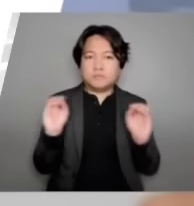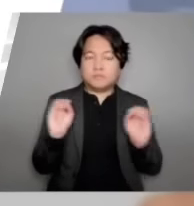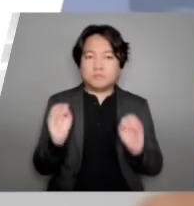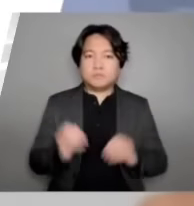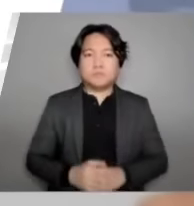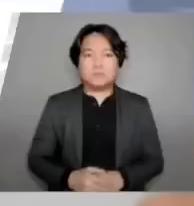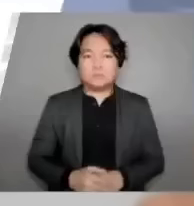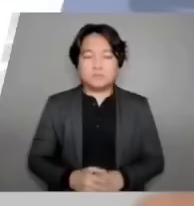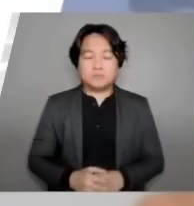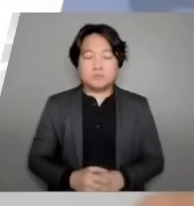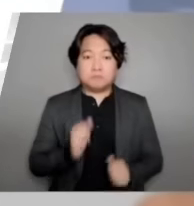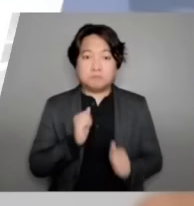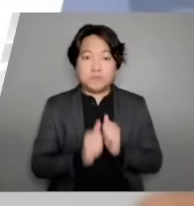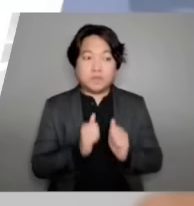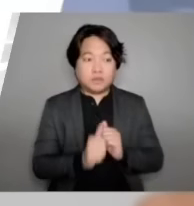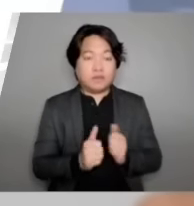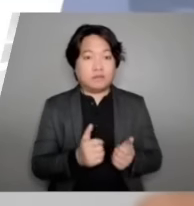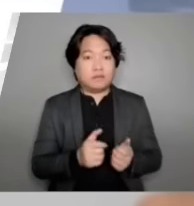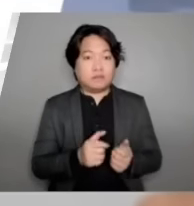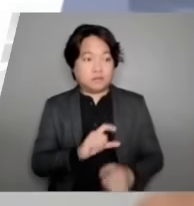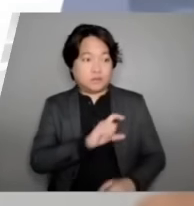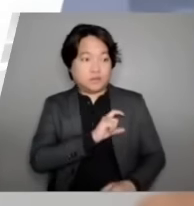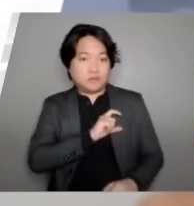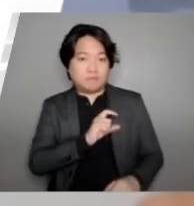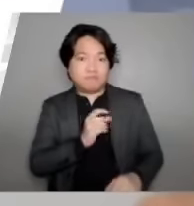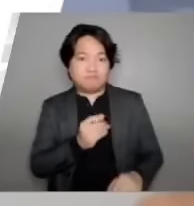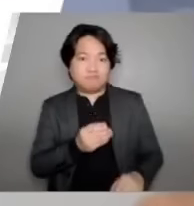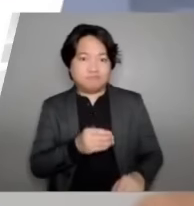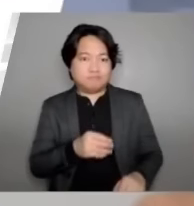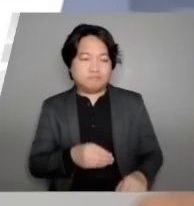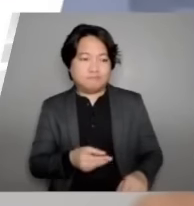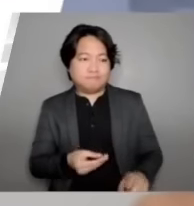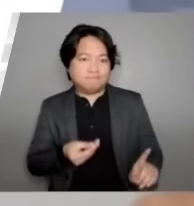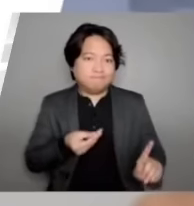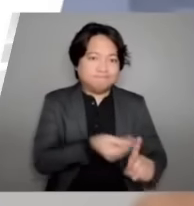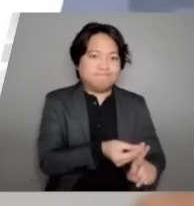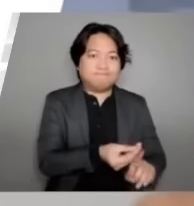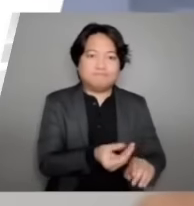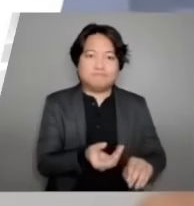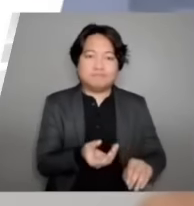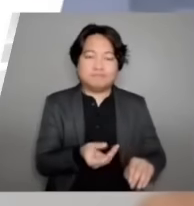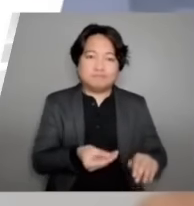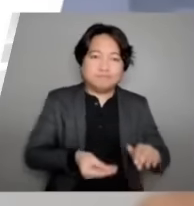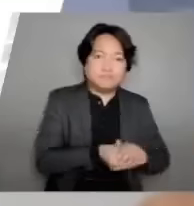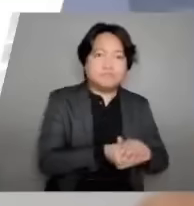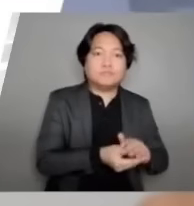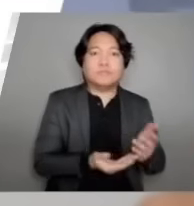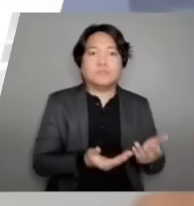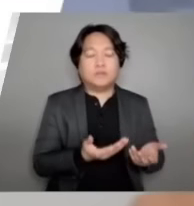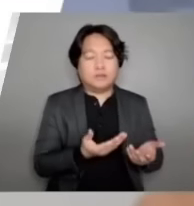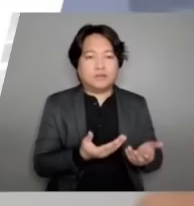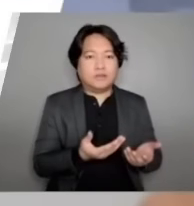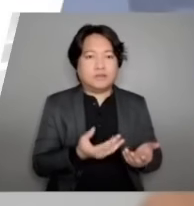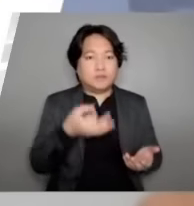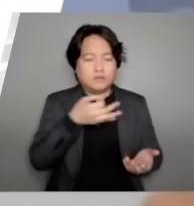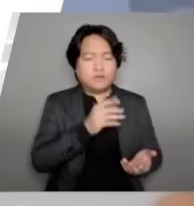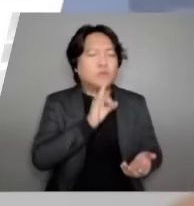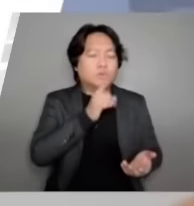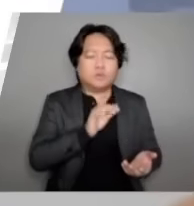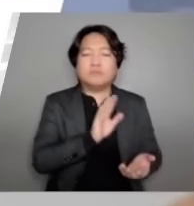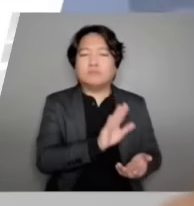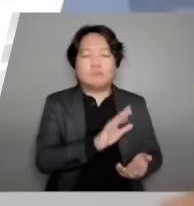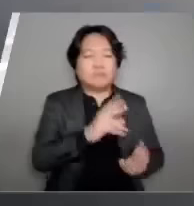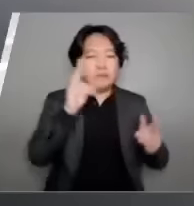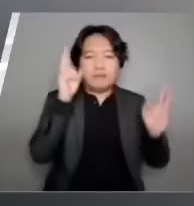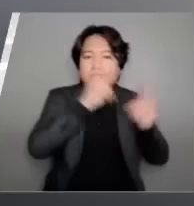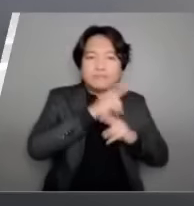intention on the part sa atong operatives nga hulugon ato, kundi purely nga na aksidente lang gid